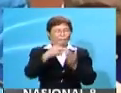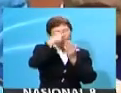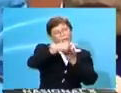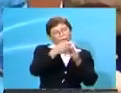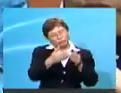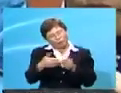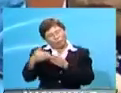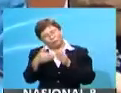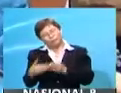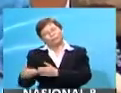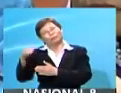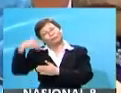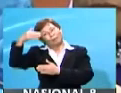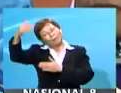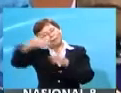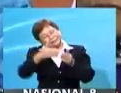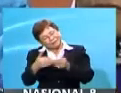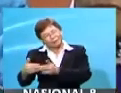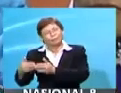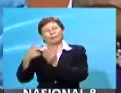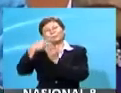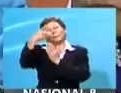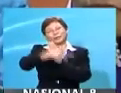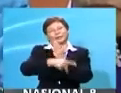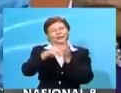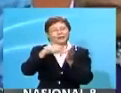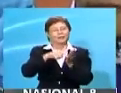seterusnyalah masa-masa akan datang